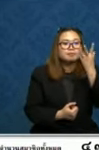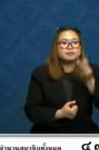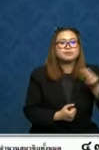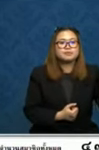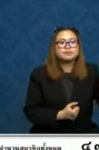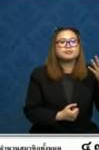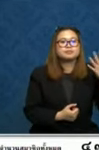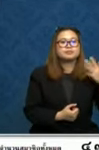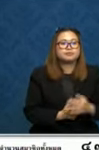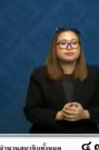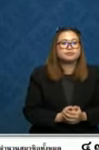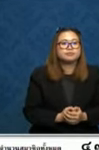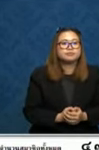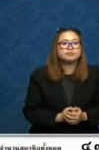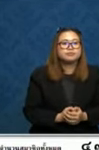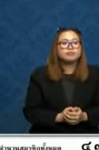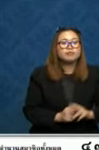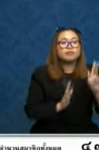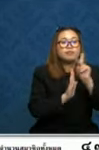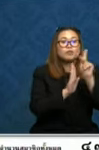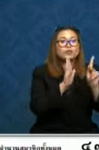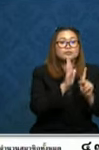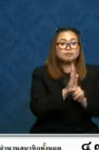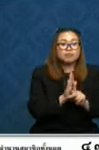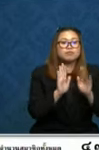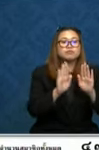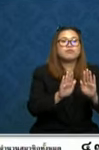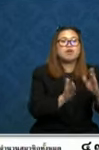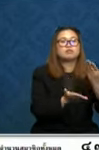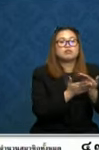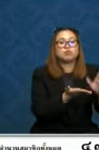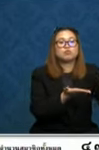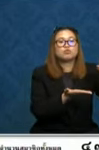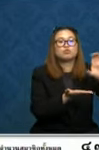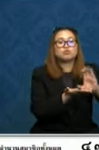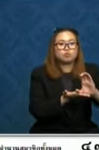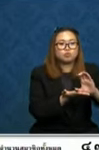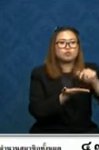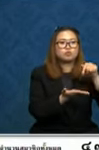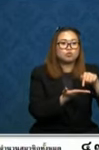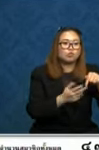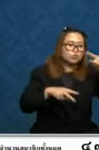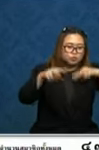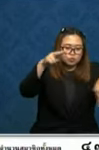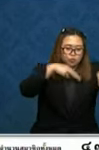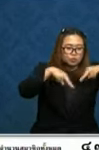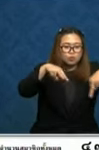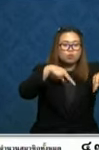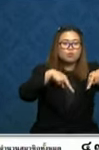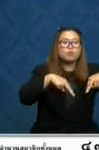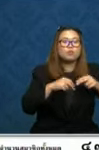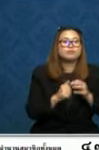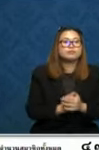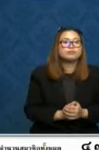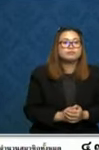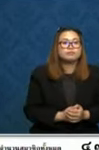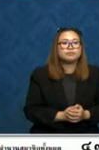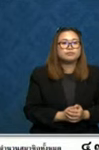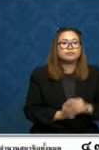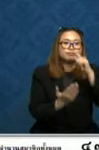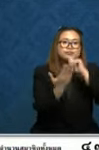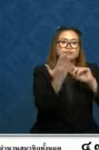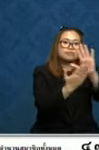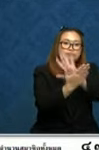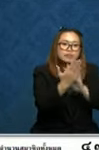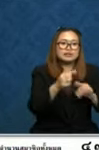ครับว่าเรื่องกฎหมายไอ้เรื่องงบประมาณที่เกี่ยวข้องกับความมั่นคงเกี่ยวกับกรมน.เนี่ยนะครับพวกเราอาจจะต้องใส่ใจ